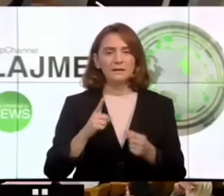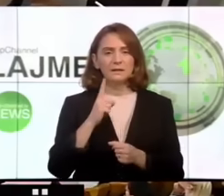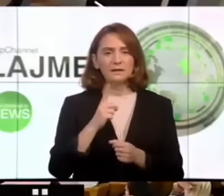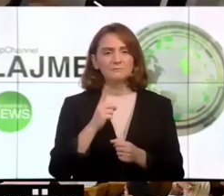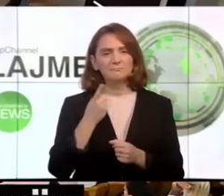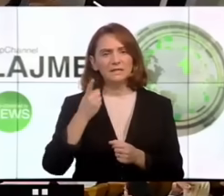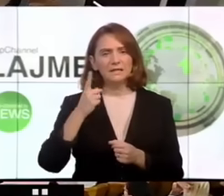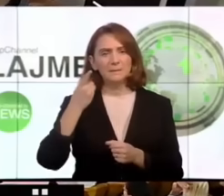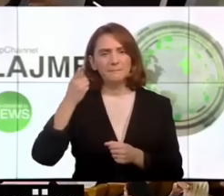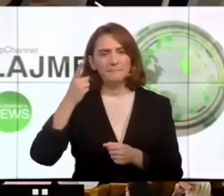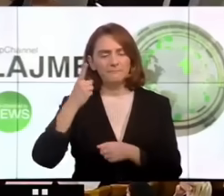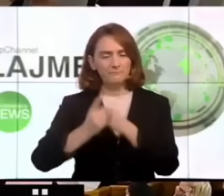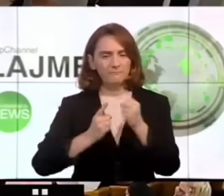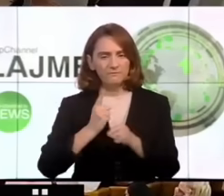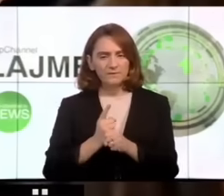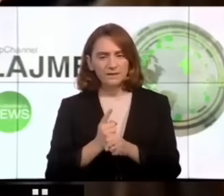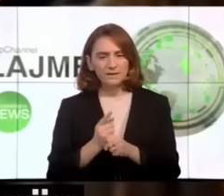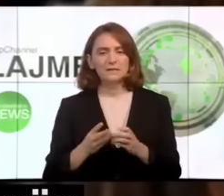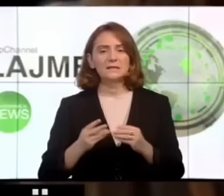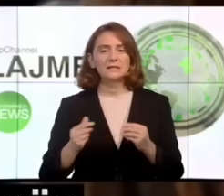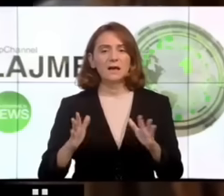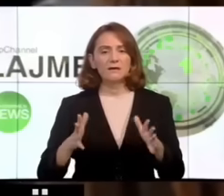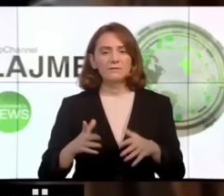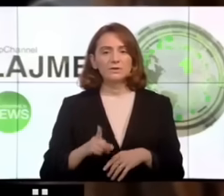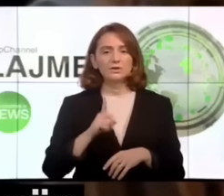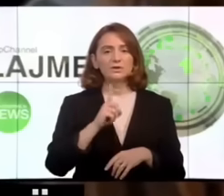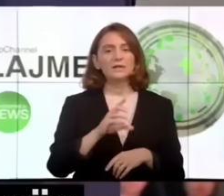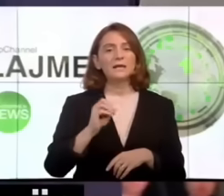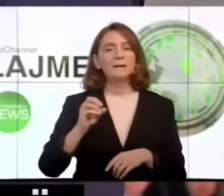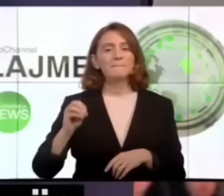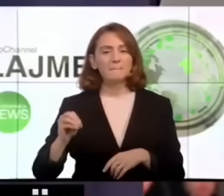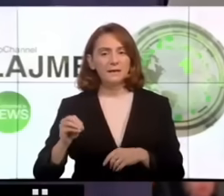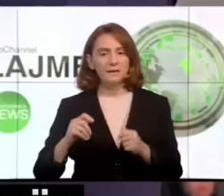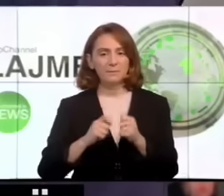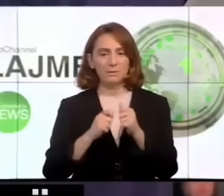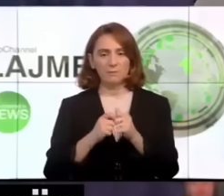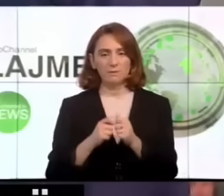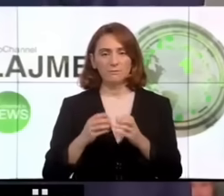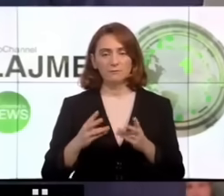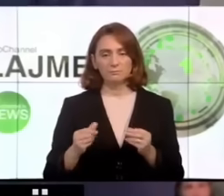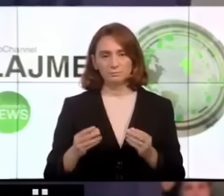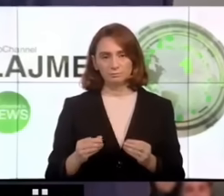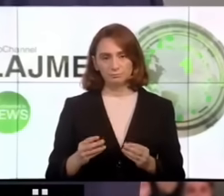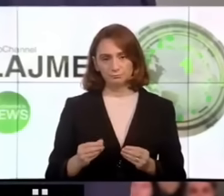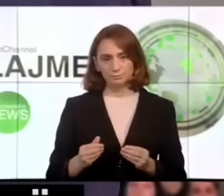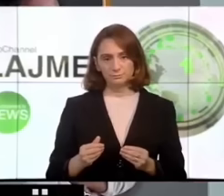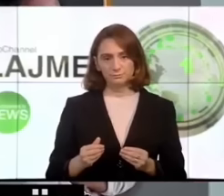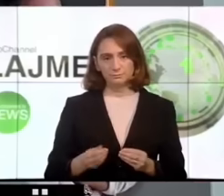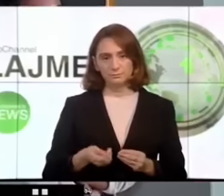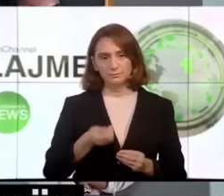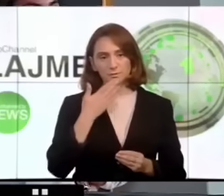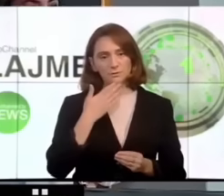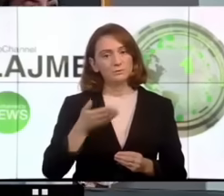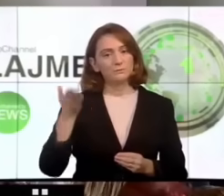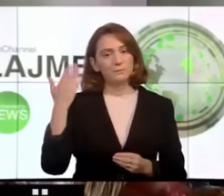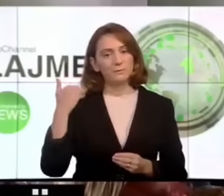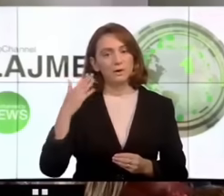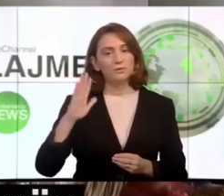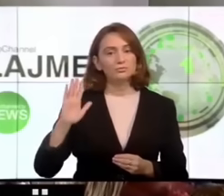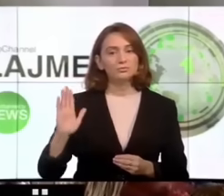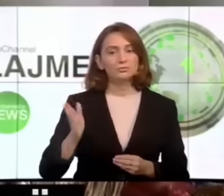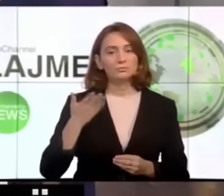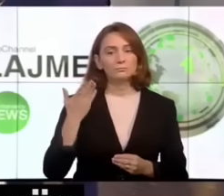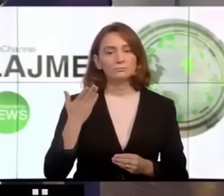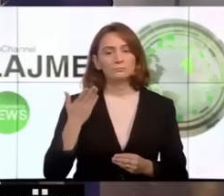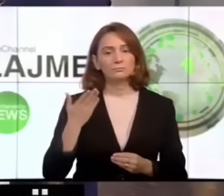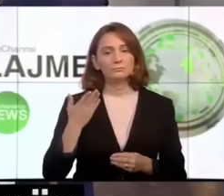Erion Beliaj bëri një krahasim me vitin 2015, kur Tirana konsiderohej si kryeqyteti i fasonerisë dhe kishte një administratë të